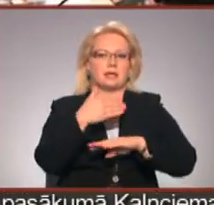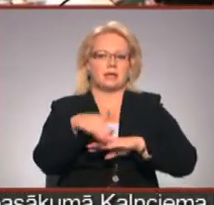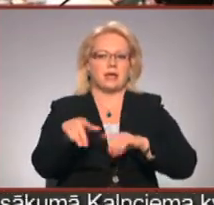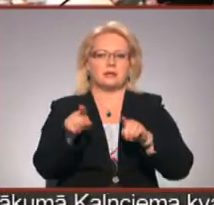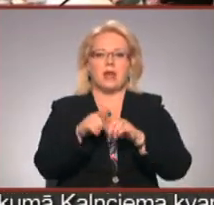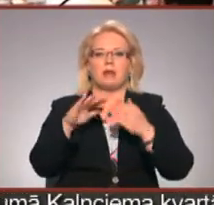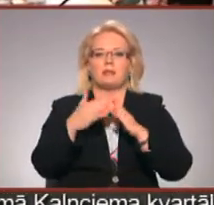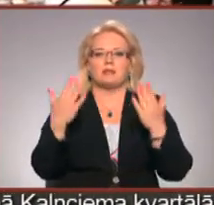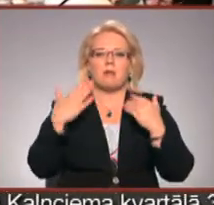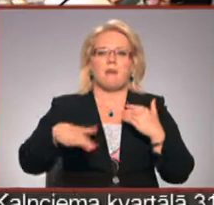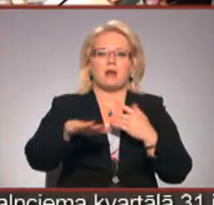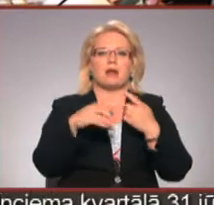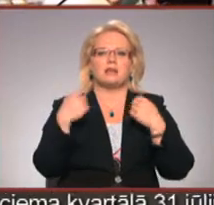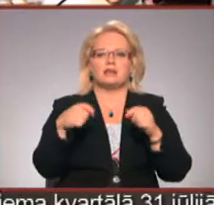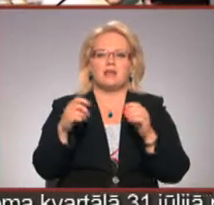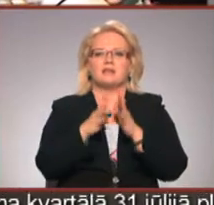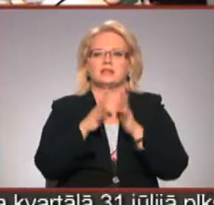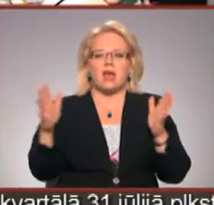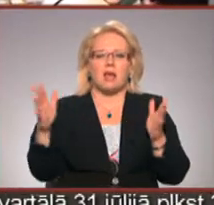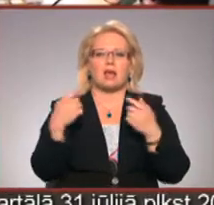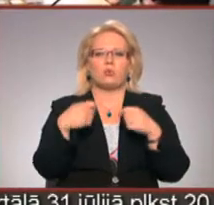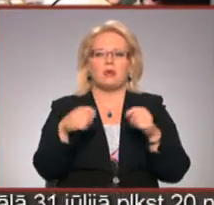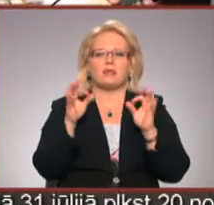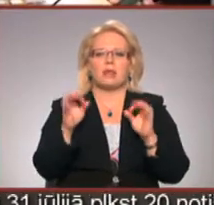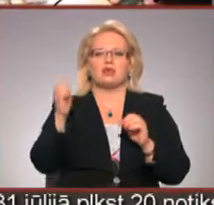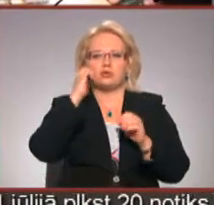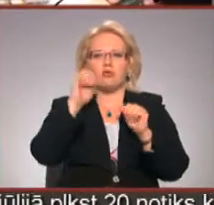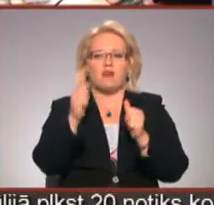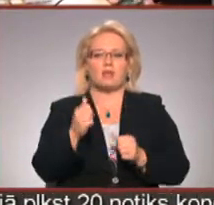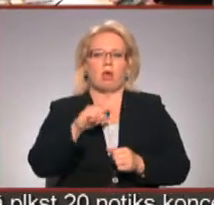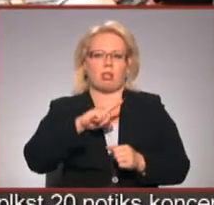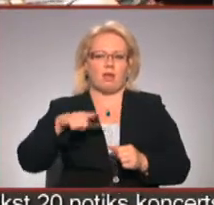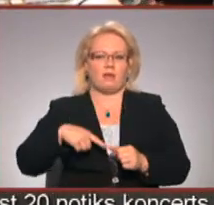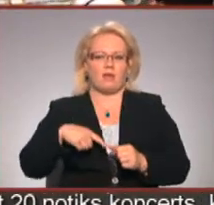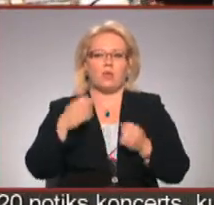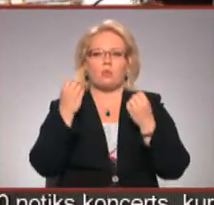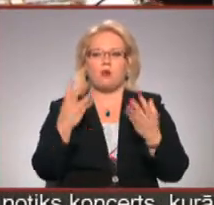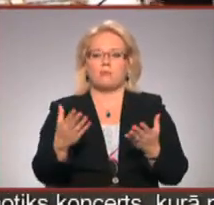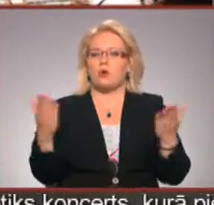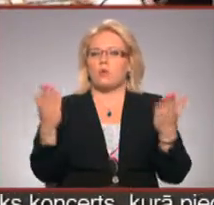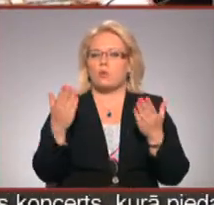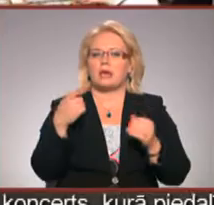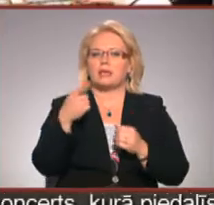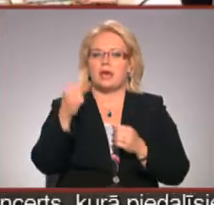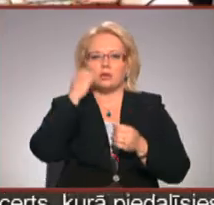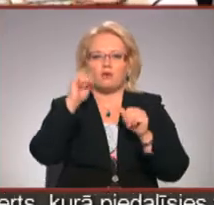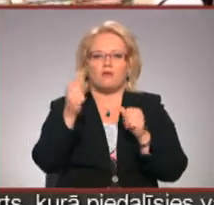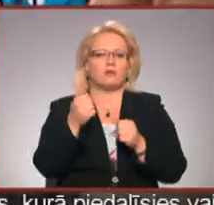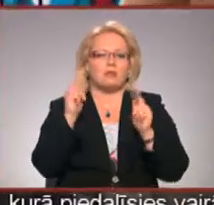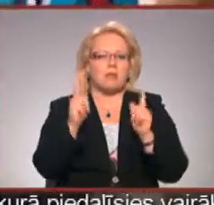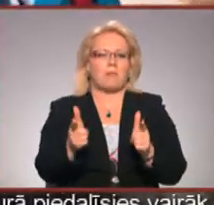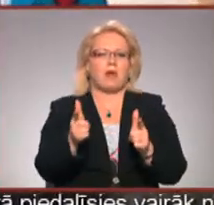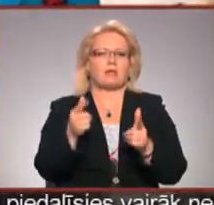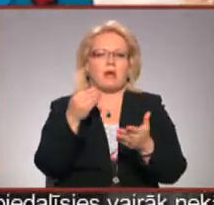Arī pilsētas parku tirdziņos vislielākais noiets ir tieši suvenīriem no Latvijas. Noskaidrosim, kuri ir tie suvenīri, kurus